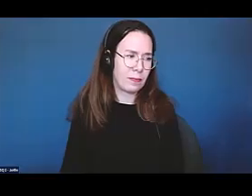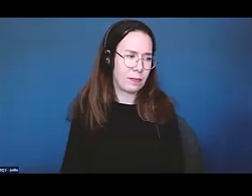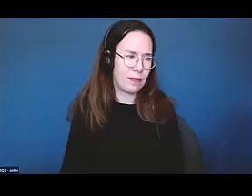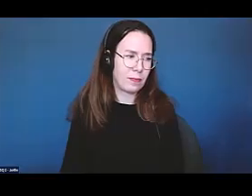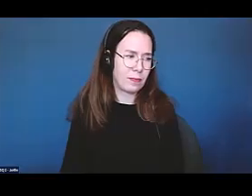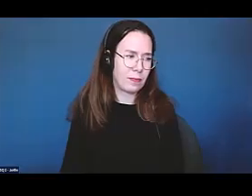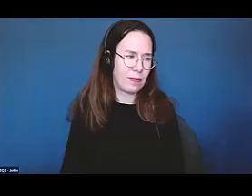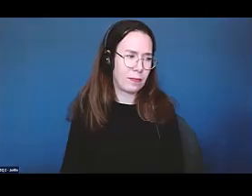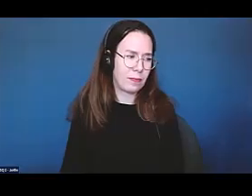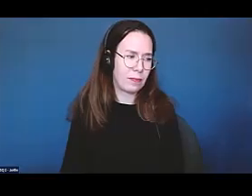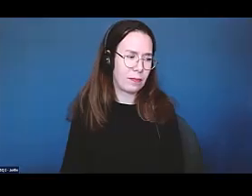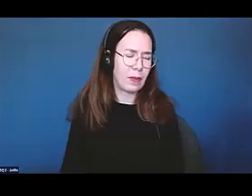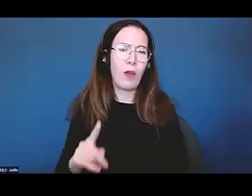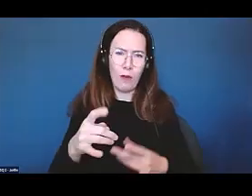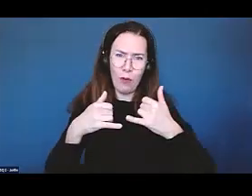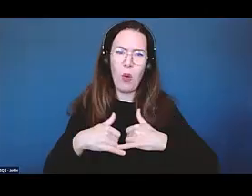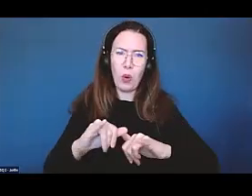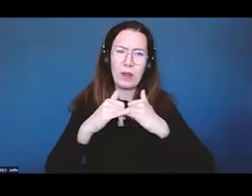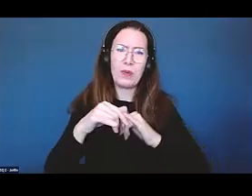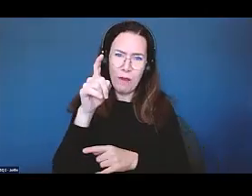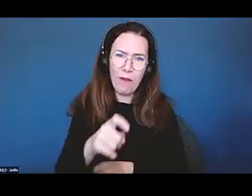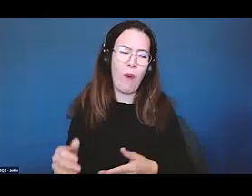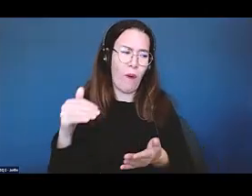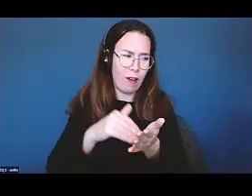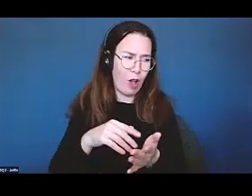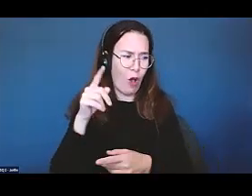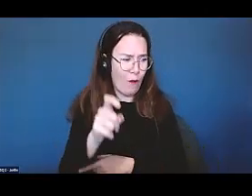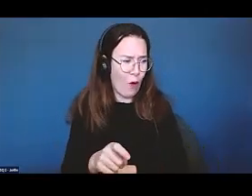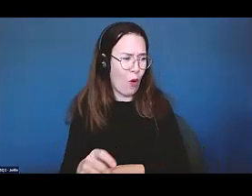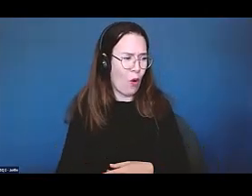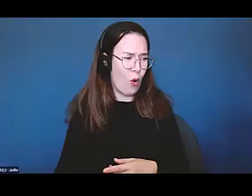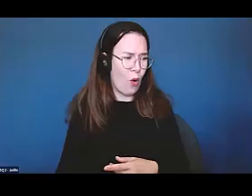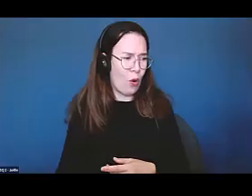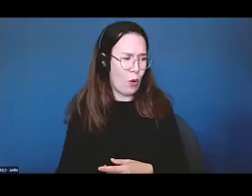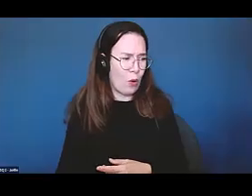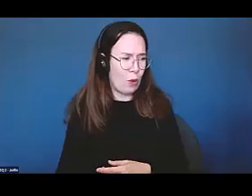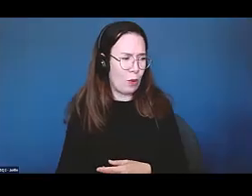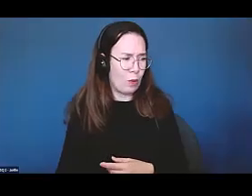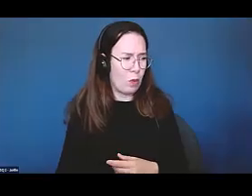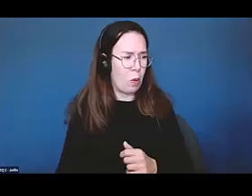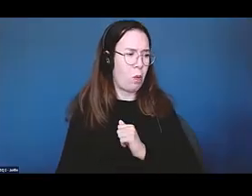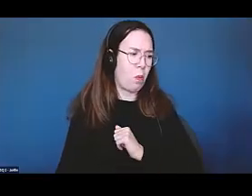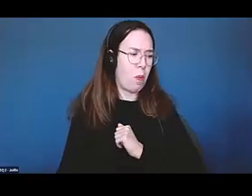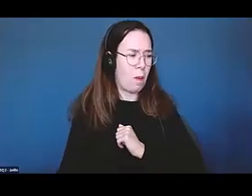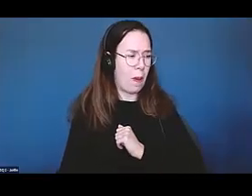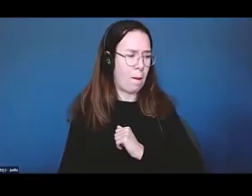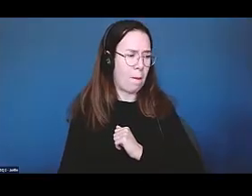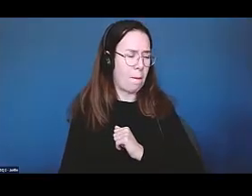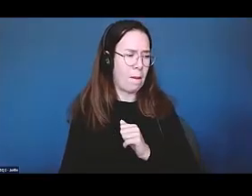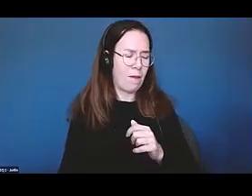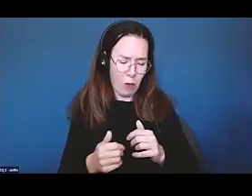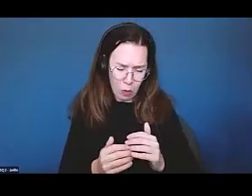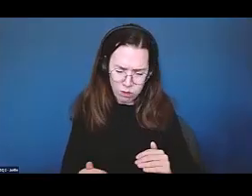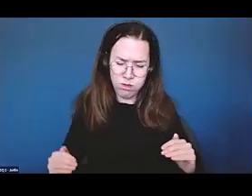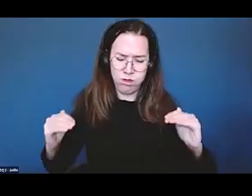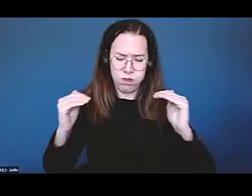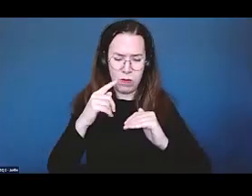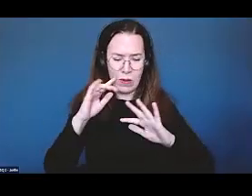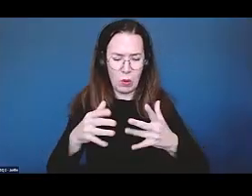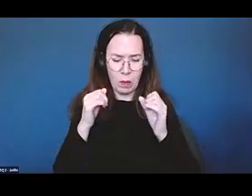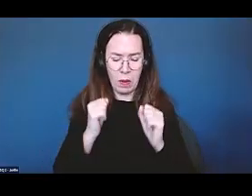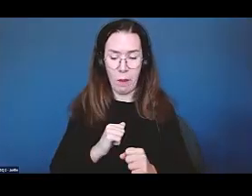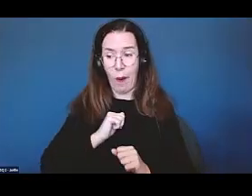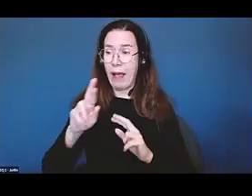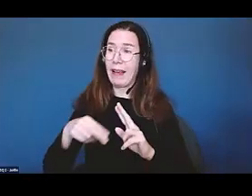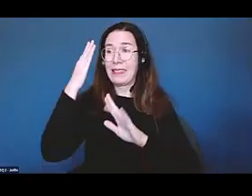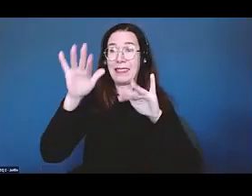continuions à faire de même. Il faut, encore une fois, regarder au-delà de nous-mêmes pour les possibilités. Nous ne